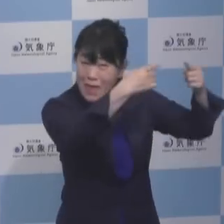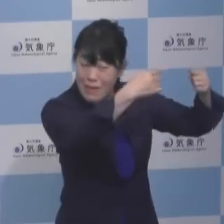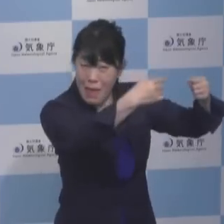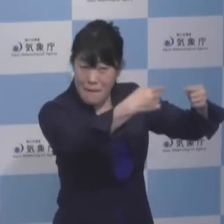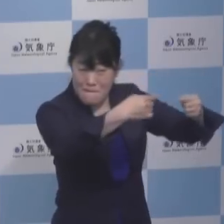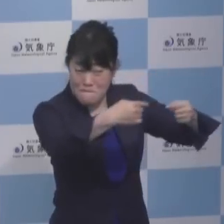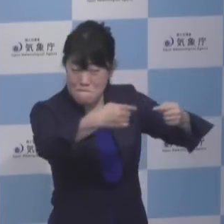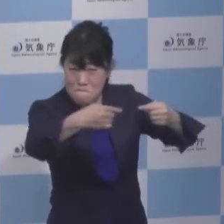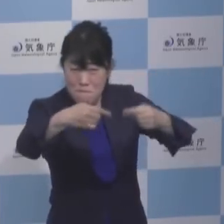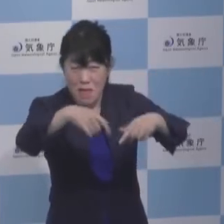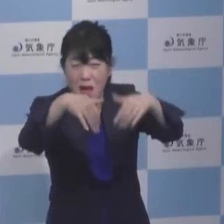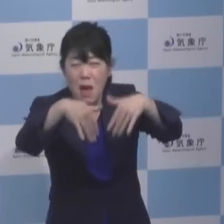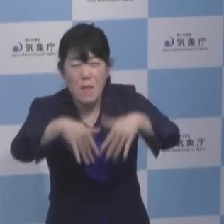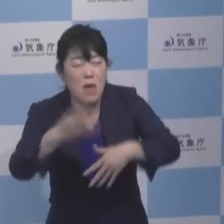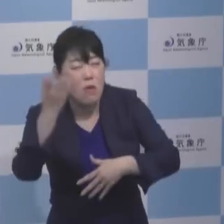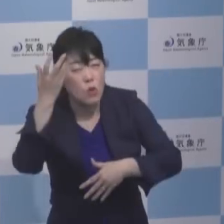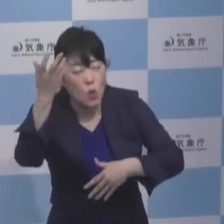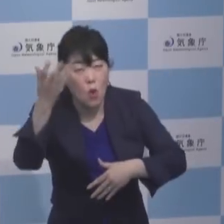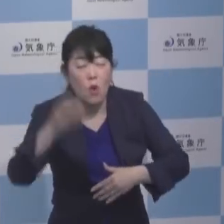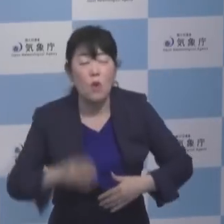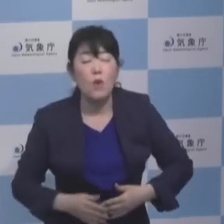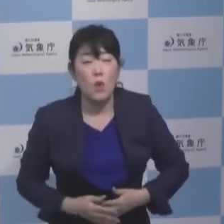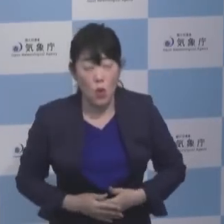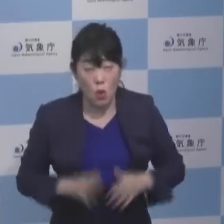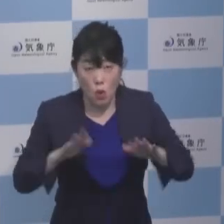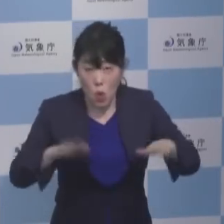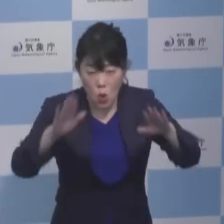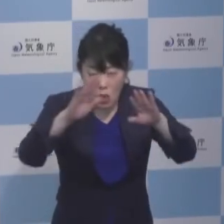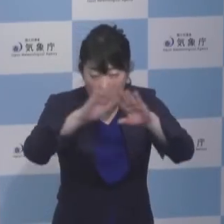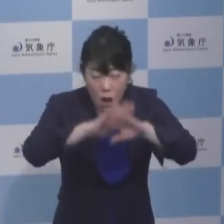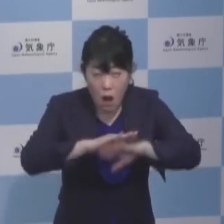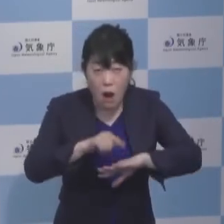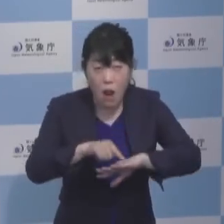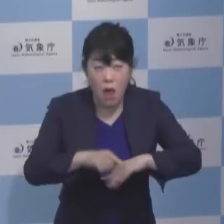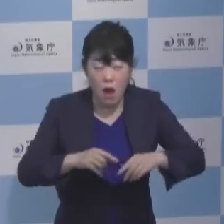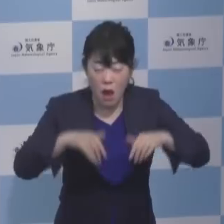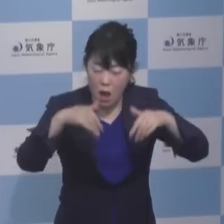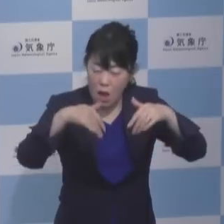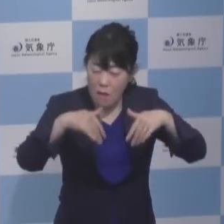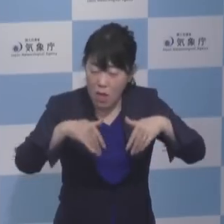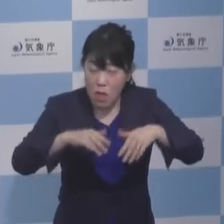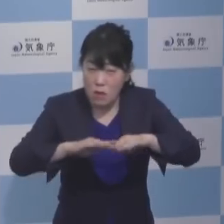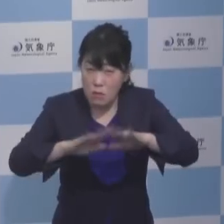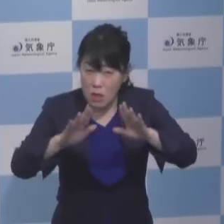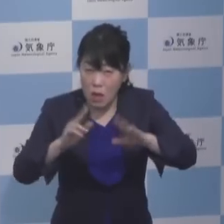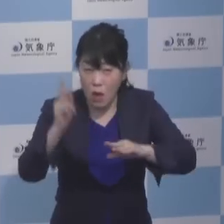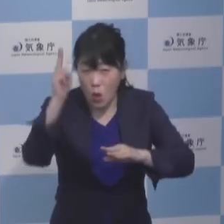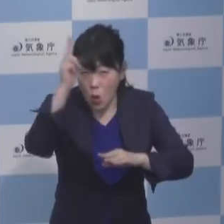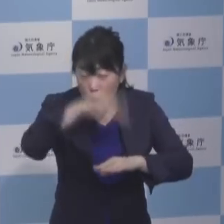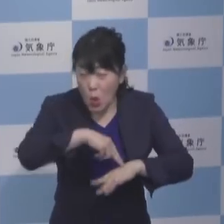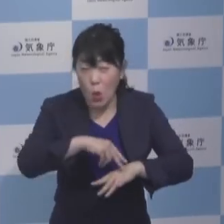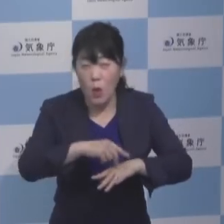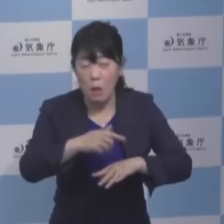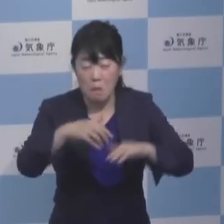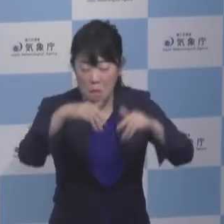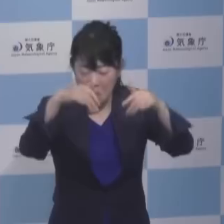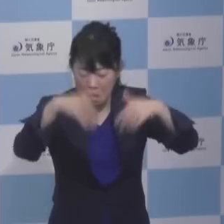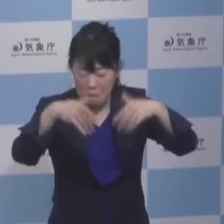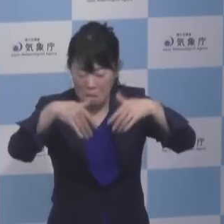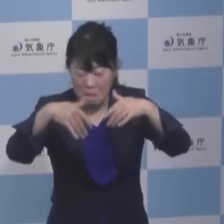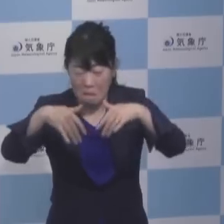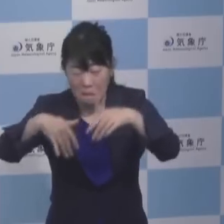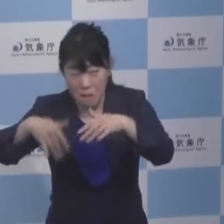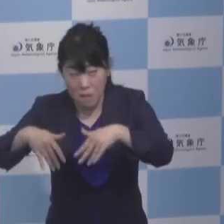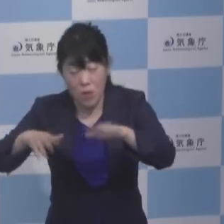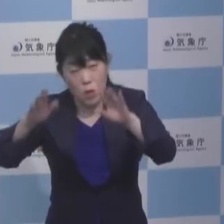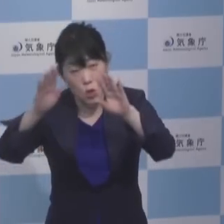です。で、具体的には、今夜から雨が降り始めて、明日午後からはまとまった雨となり、夜には雨の